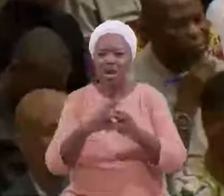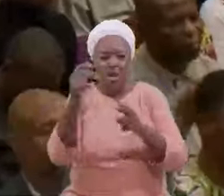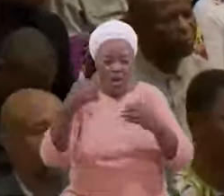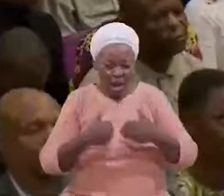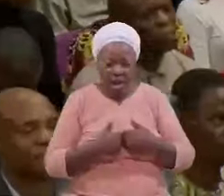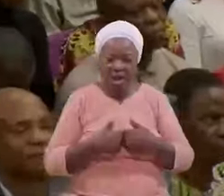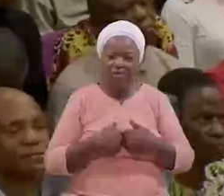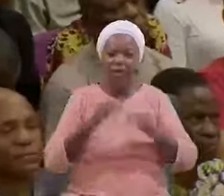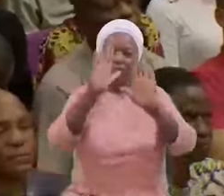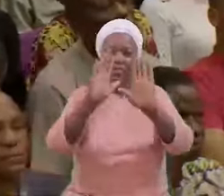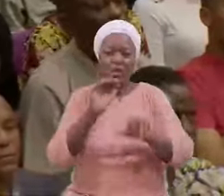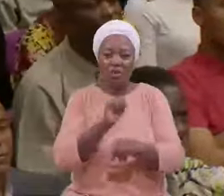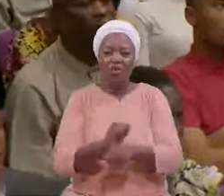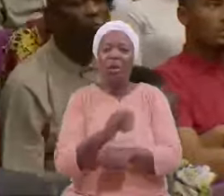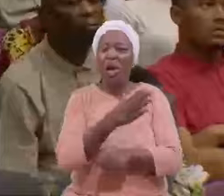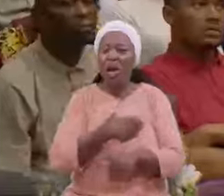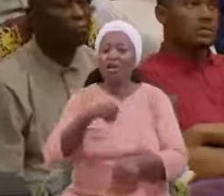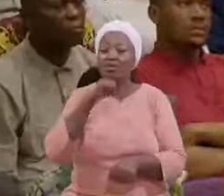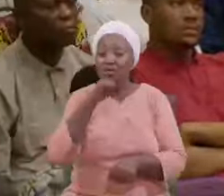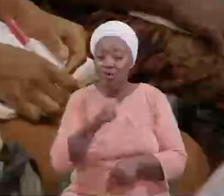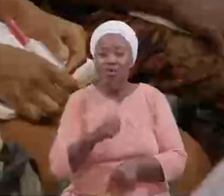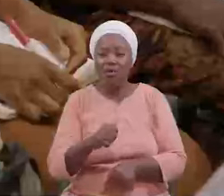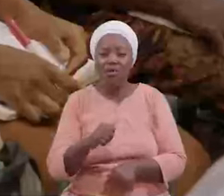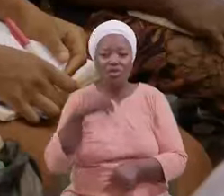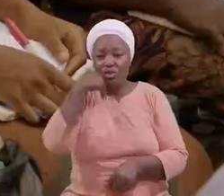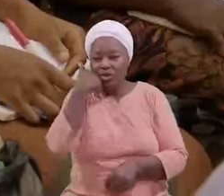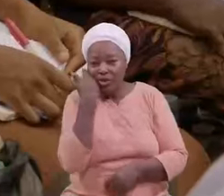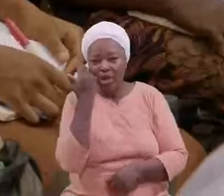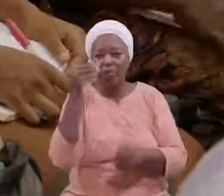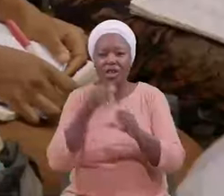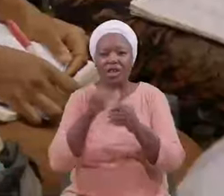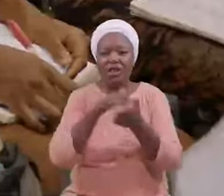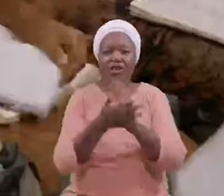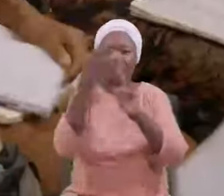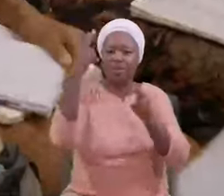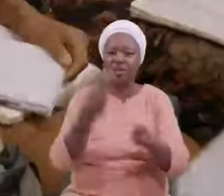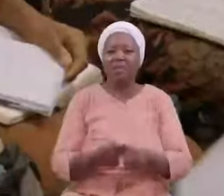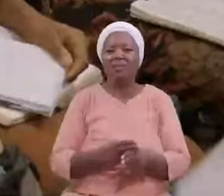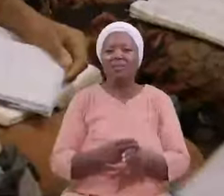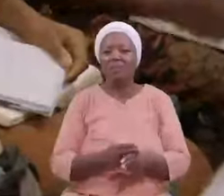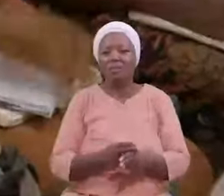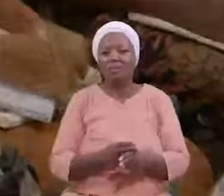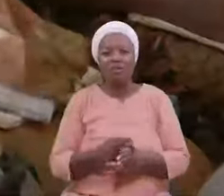des miracles et non la misère au nom de Jésus.